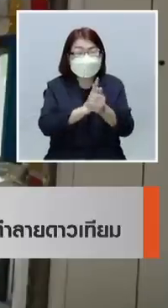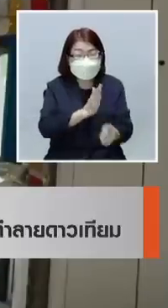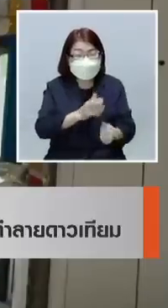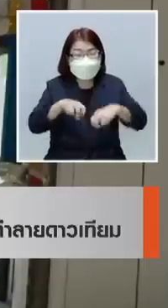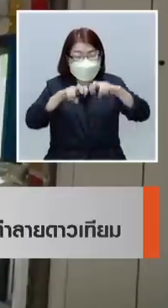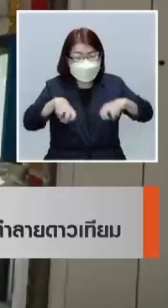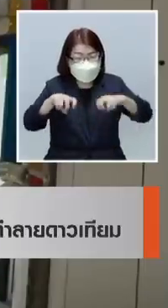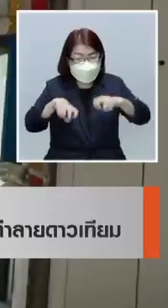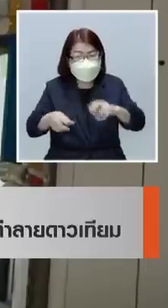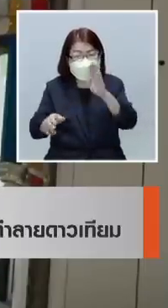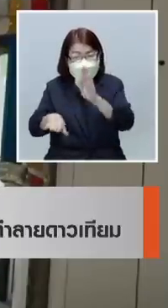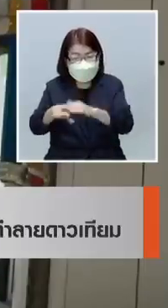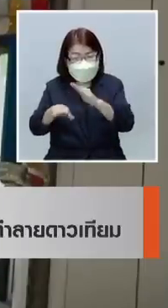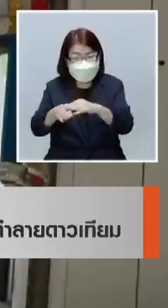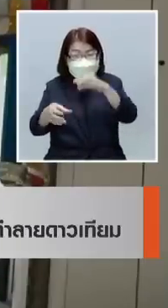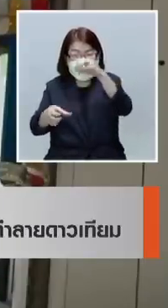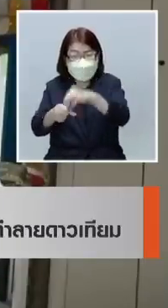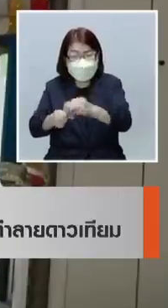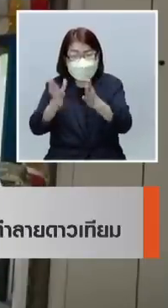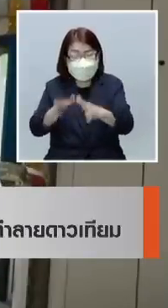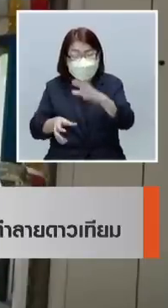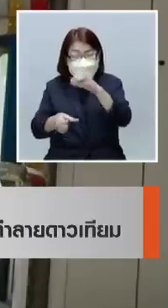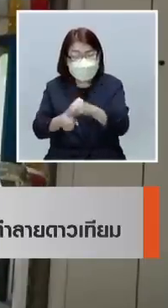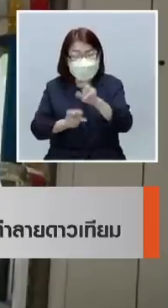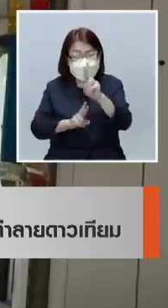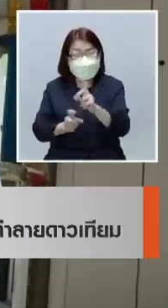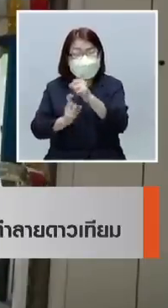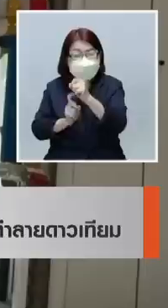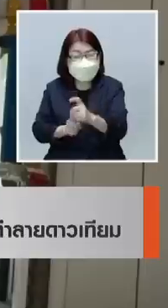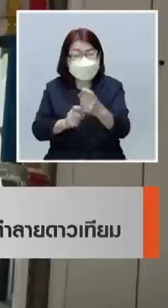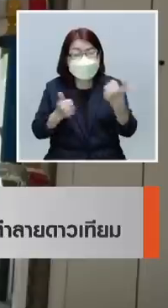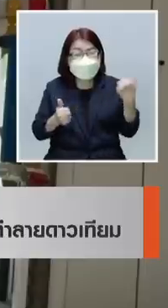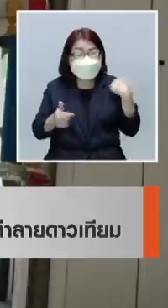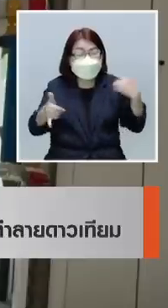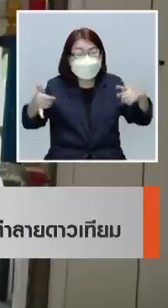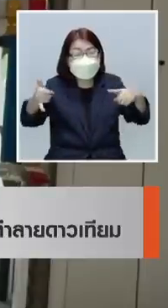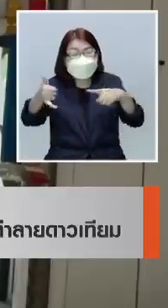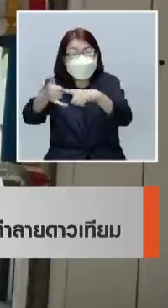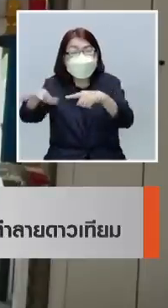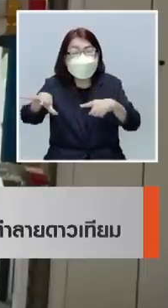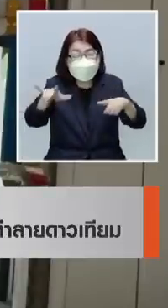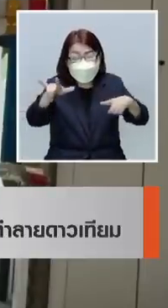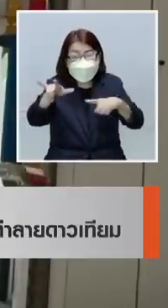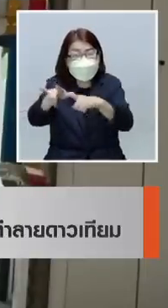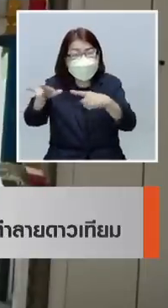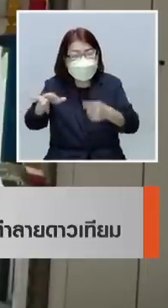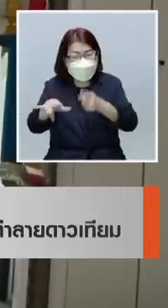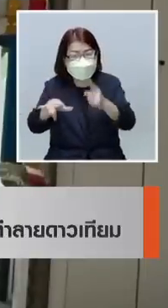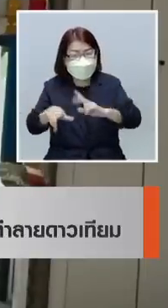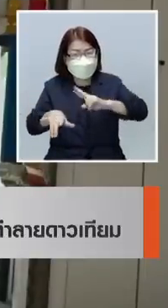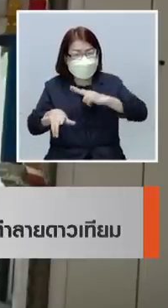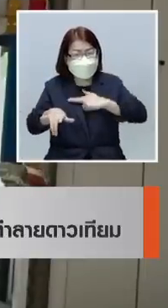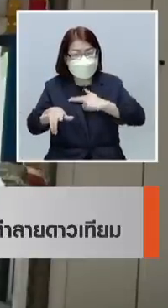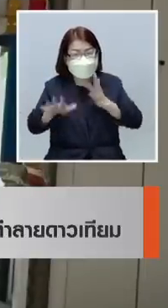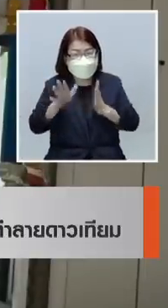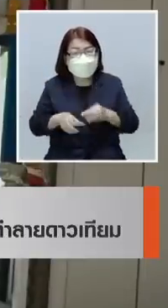าศบน ISS ต้องเสี่ยงอันตรายจากเศษซากดาวเทียมเก่ารัสเซียรวมทั้งต้องเตรียมมาตรการระวังไว้ก่อนเพื่อความปลอดภัยถ้